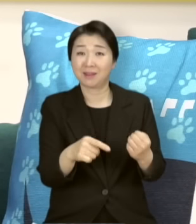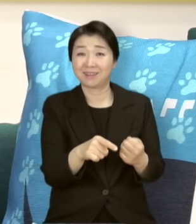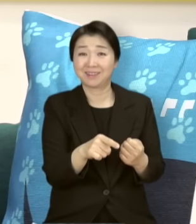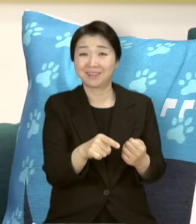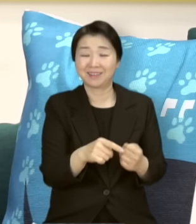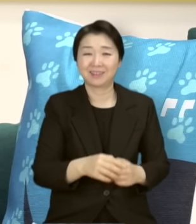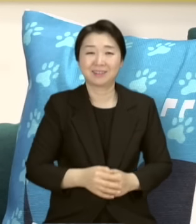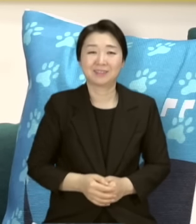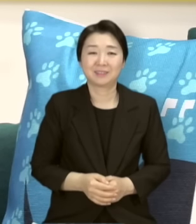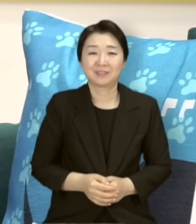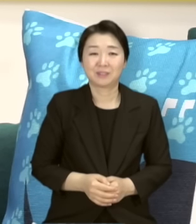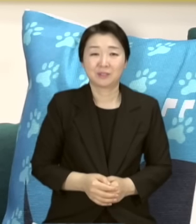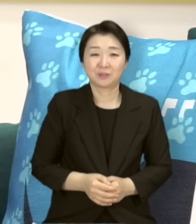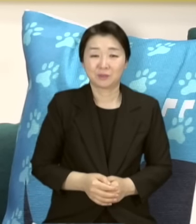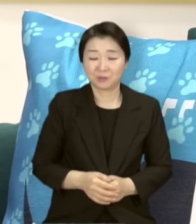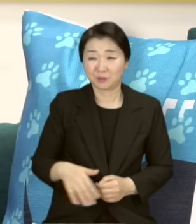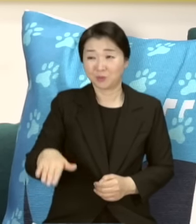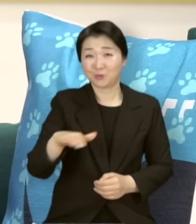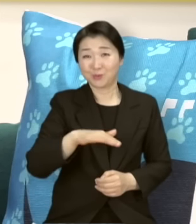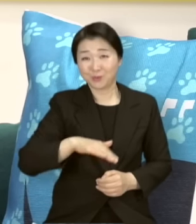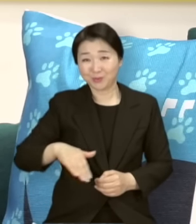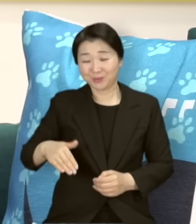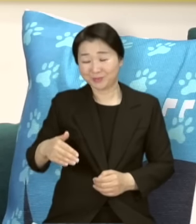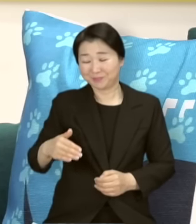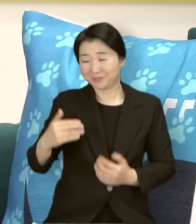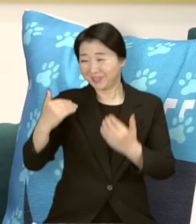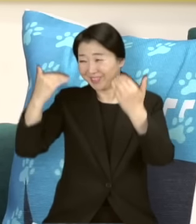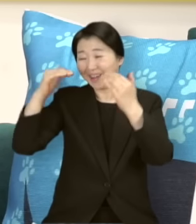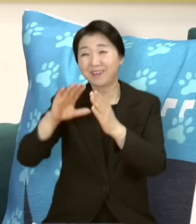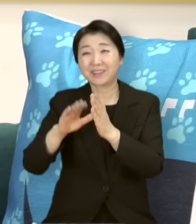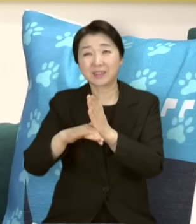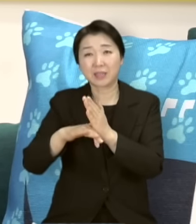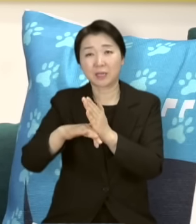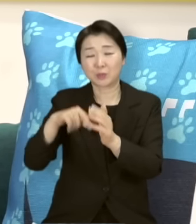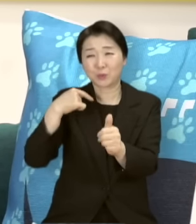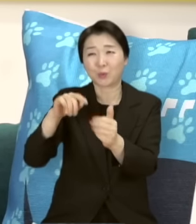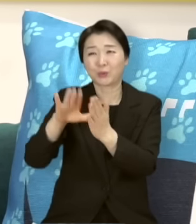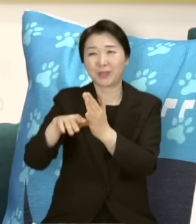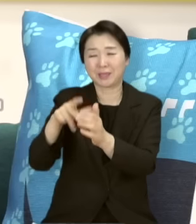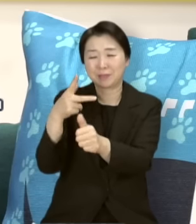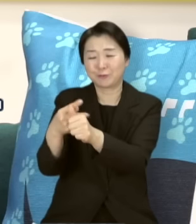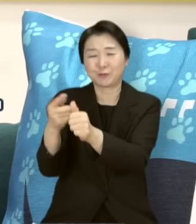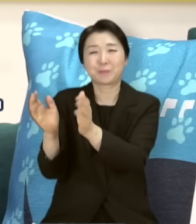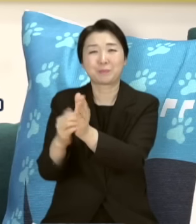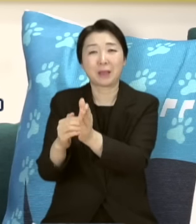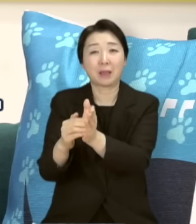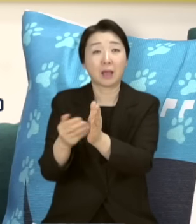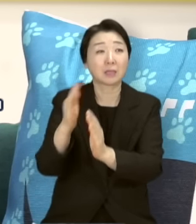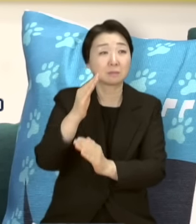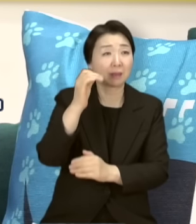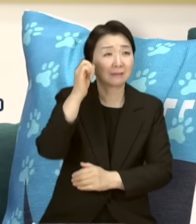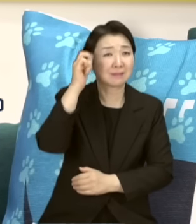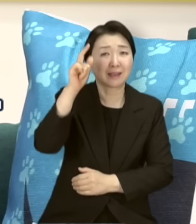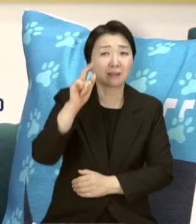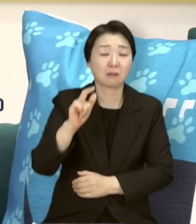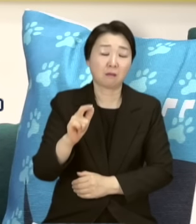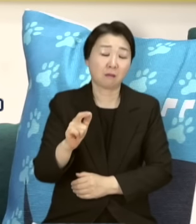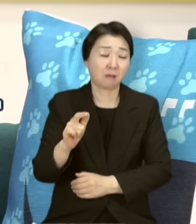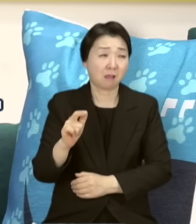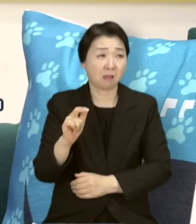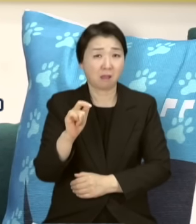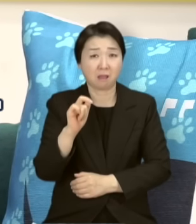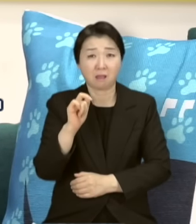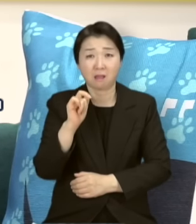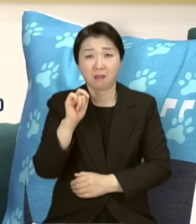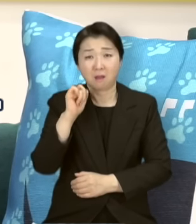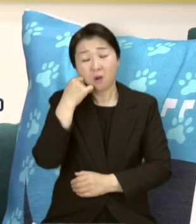네. 우리는 주입식 교육 때문에 그런지 네. 일단 하여간 창의적인 것은 어렵지 않습니까? 네. 열심히